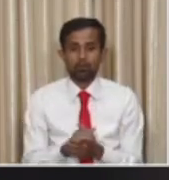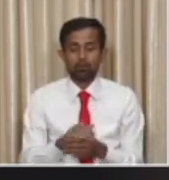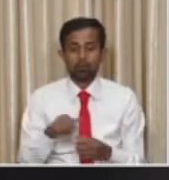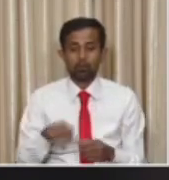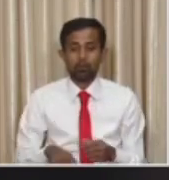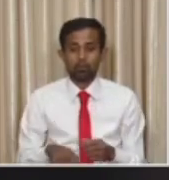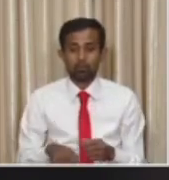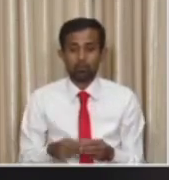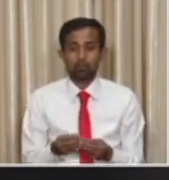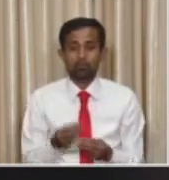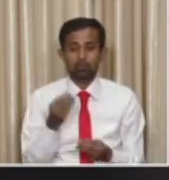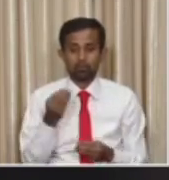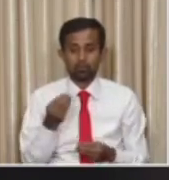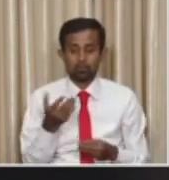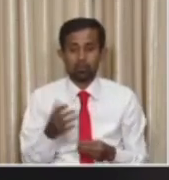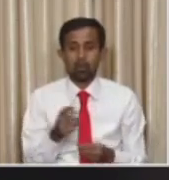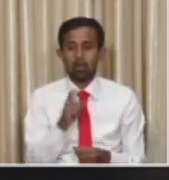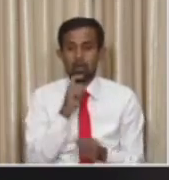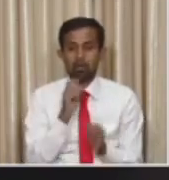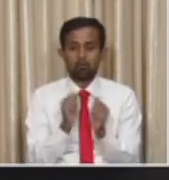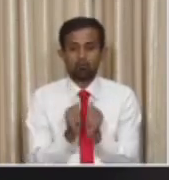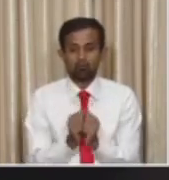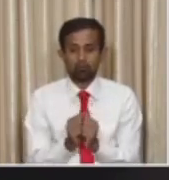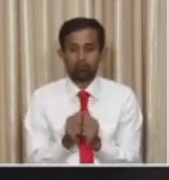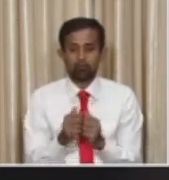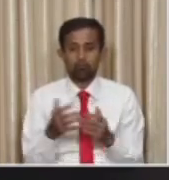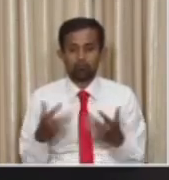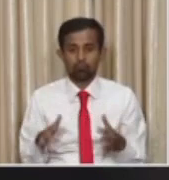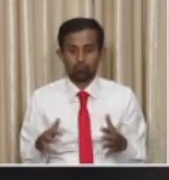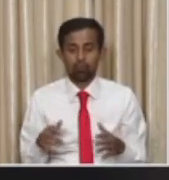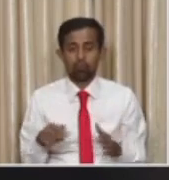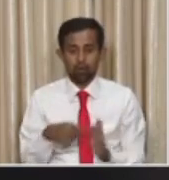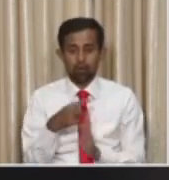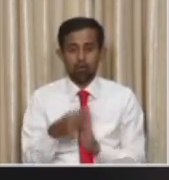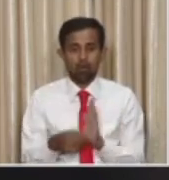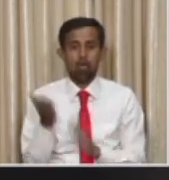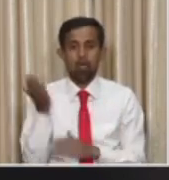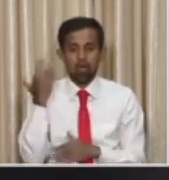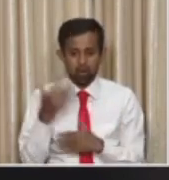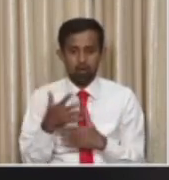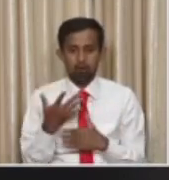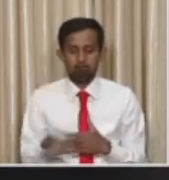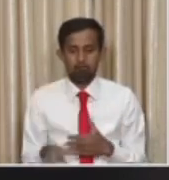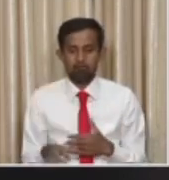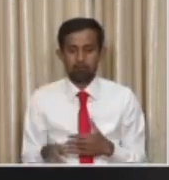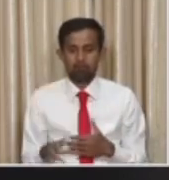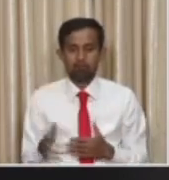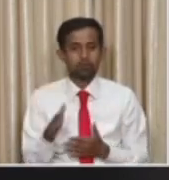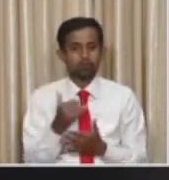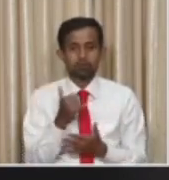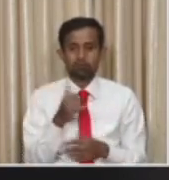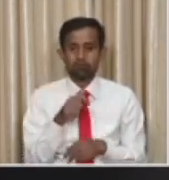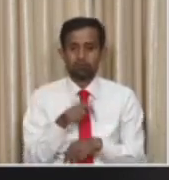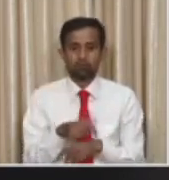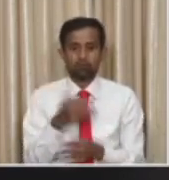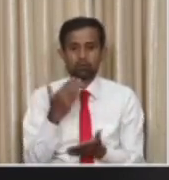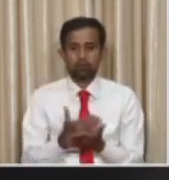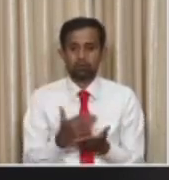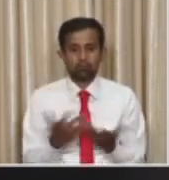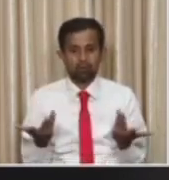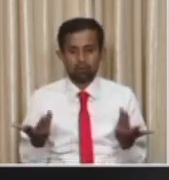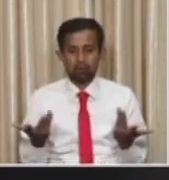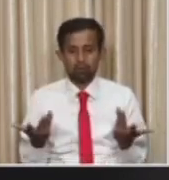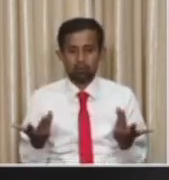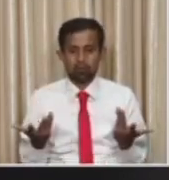තාක්ෂණය යොදාගෙනත් නඩු කටයුතු කරපු කාලවකවානුවක් මේ රටේ තිබුණා. ඒවා කිසි දෙයක් සමහර වෙලාවට නවතින්නේ නැතුව